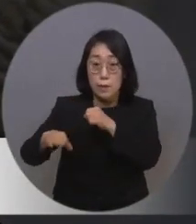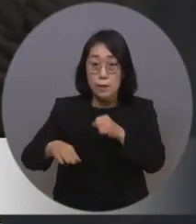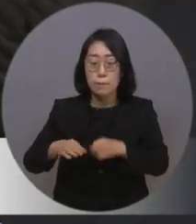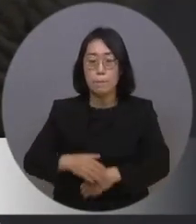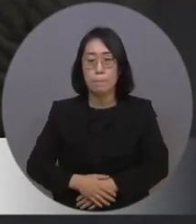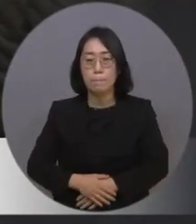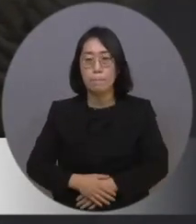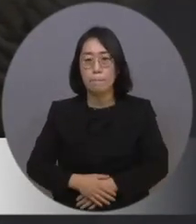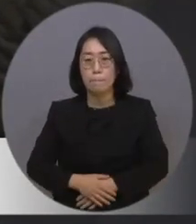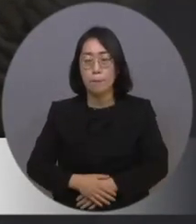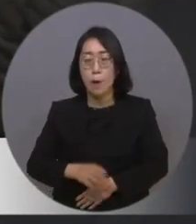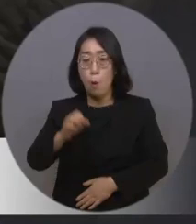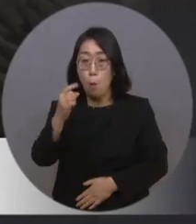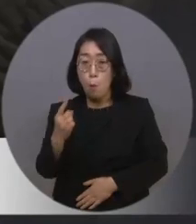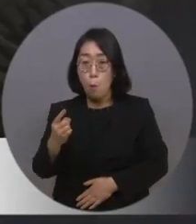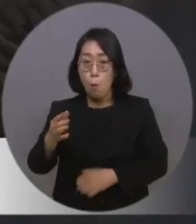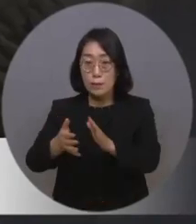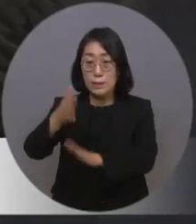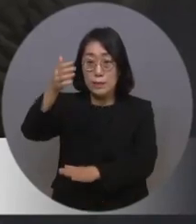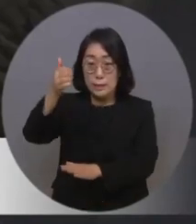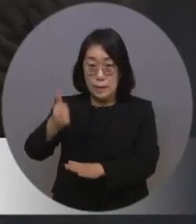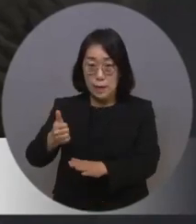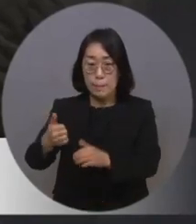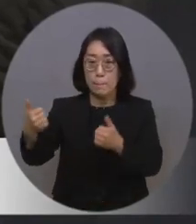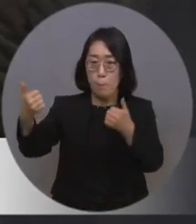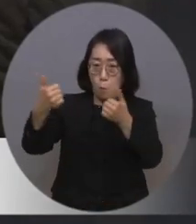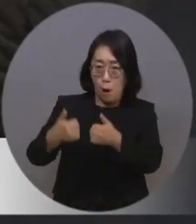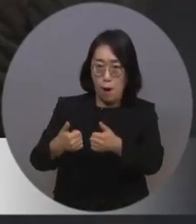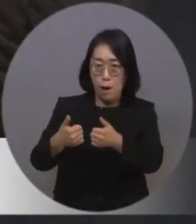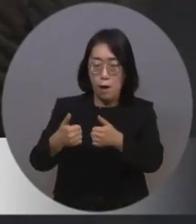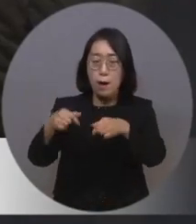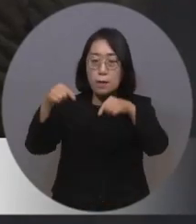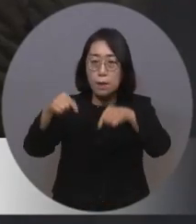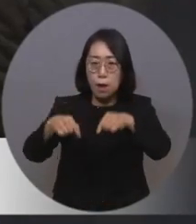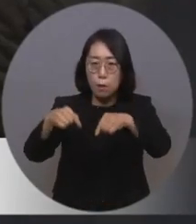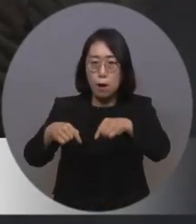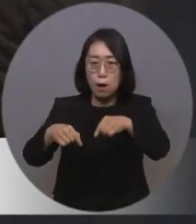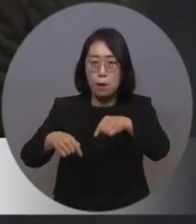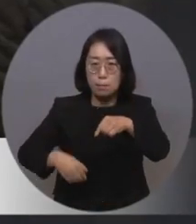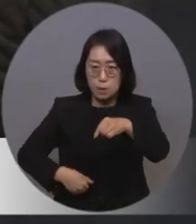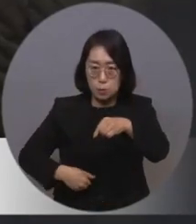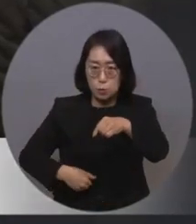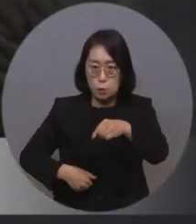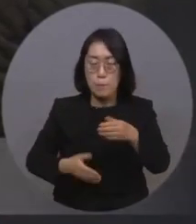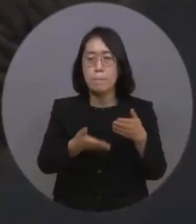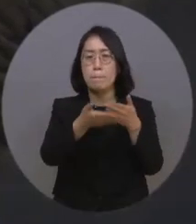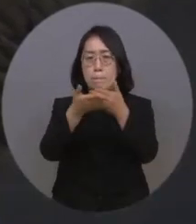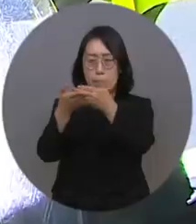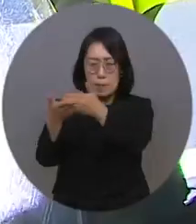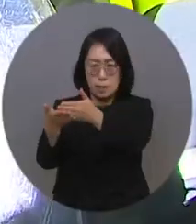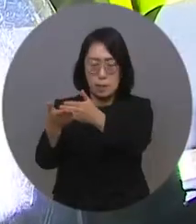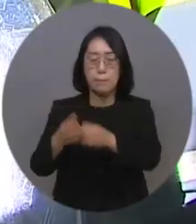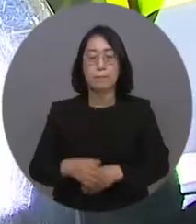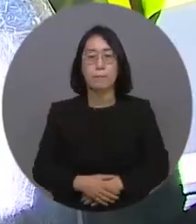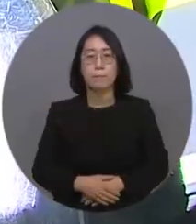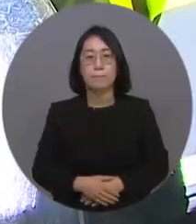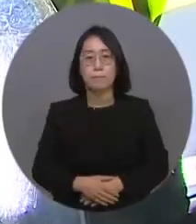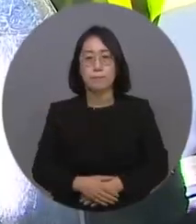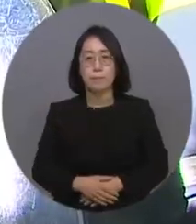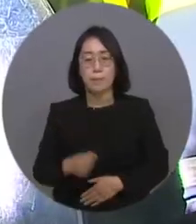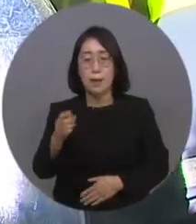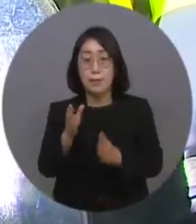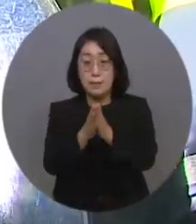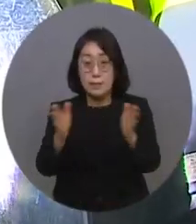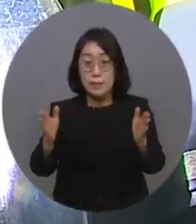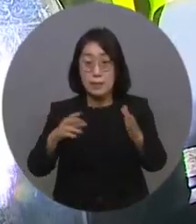한번 오세훈 시장에게 대화의 장을 만들었으면 좋겠습니다. 다시